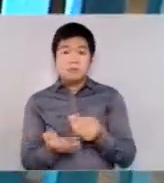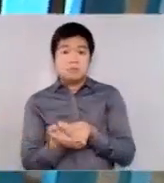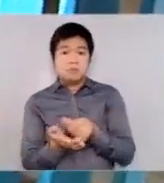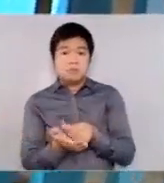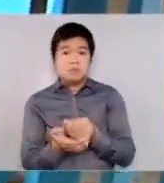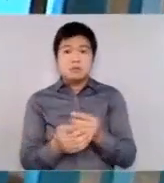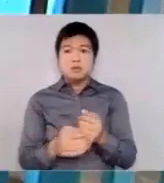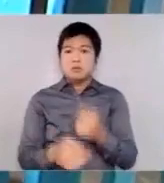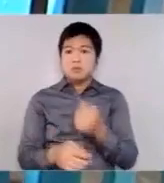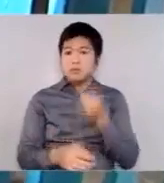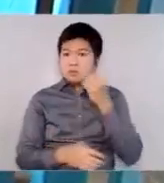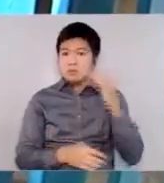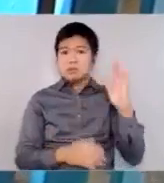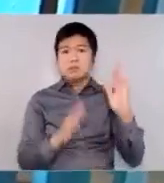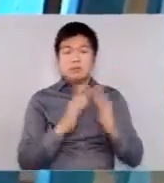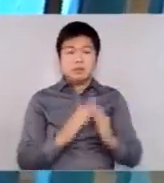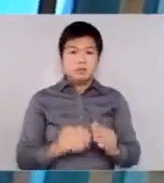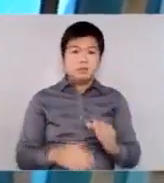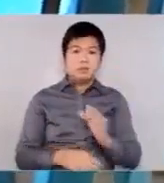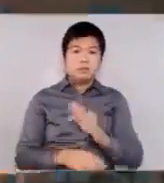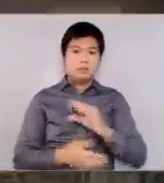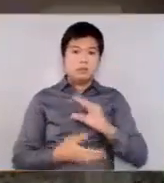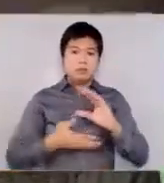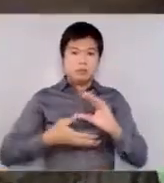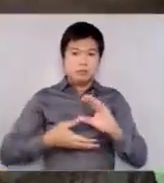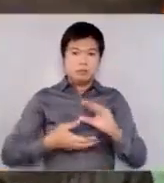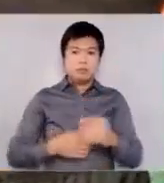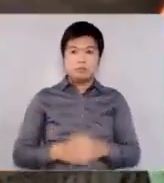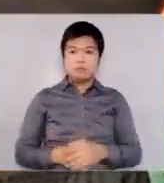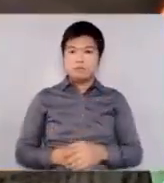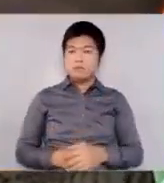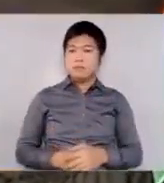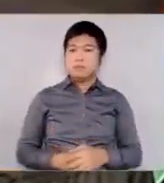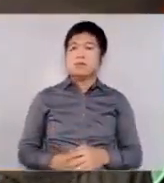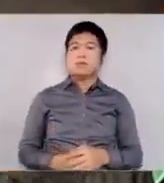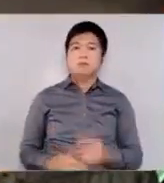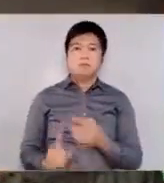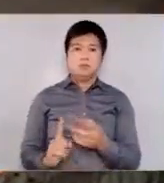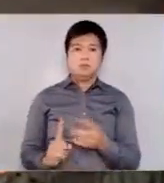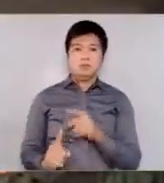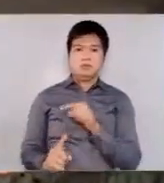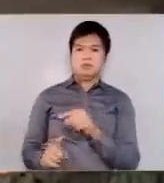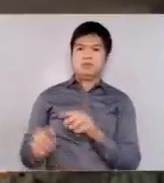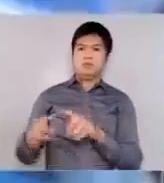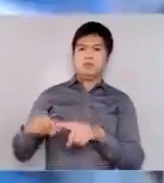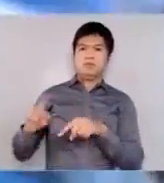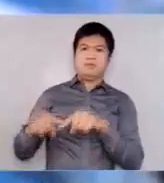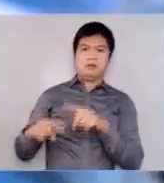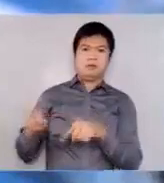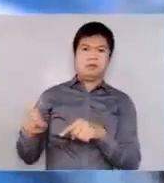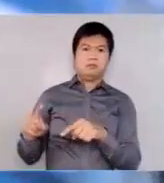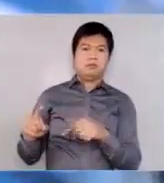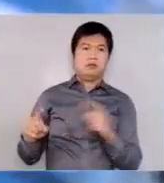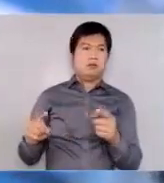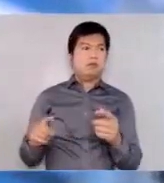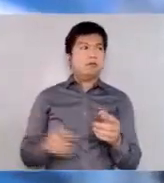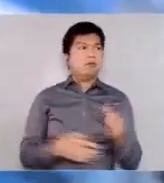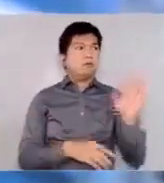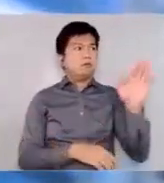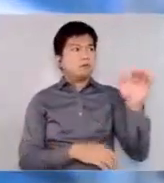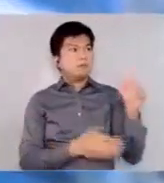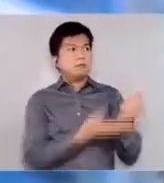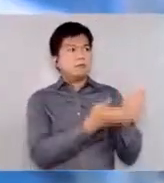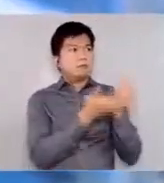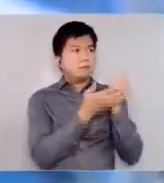nang matunugan nila Jenny na target victim ay ng sospek ay sa panilang kaibigan, dito na sila nagsumbong sa polisya. Timbog ang sospek